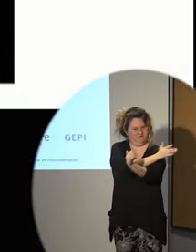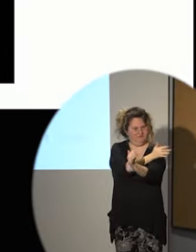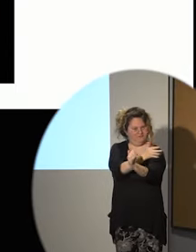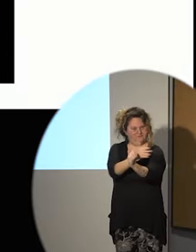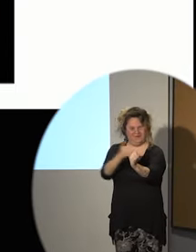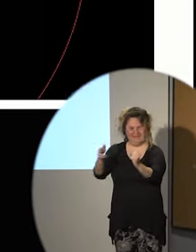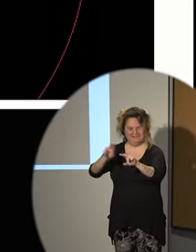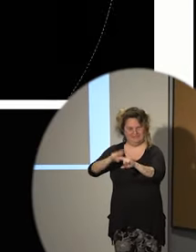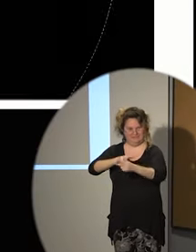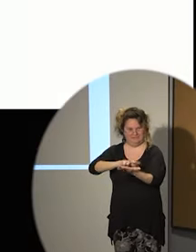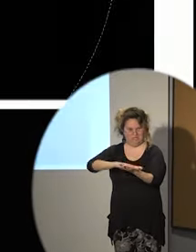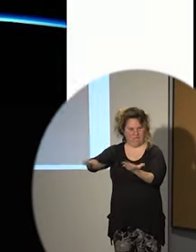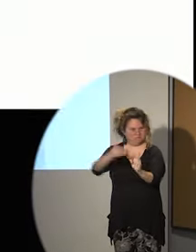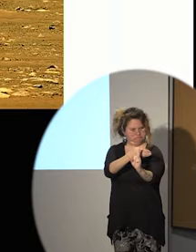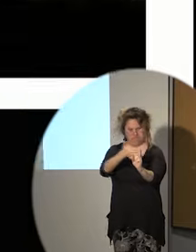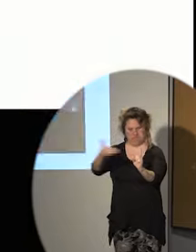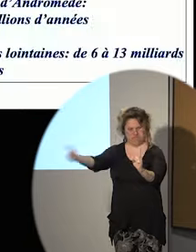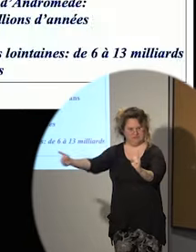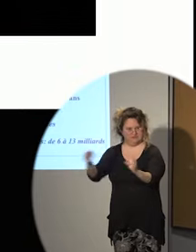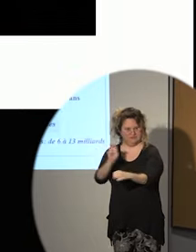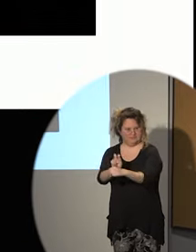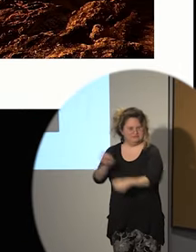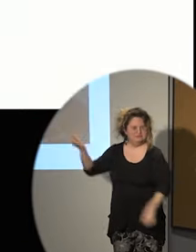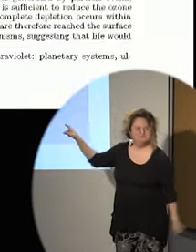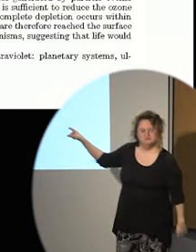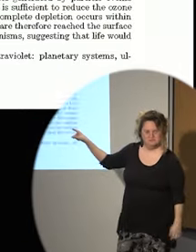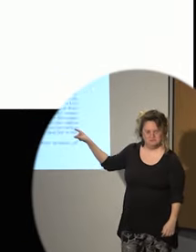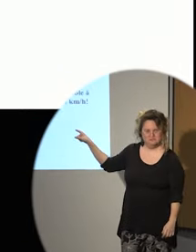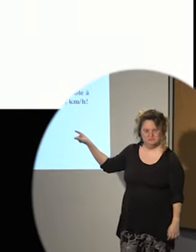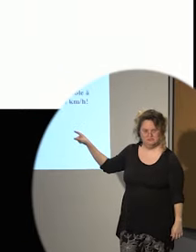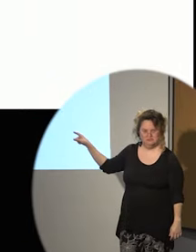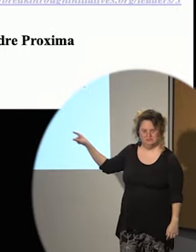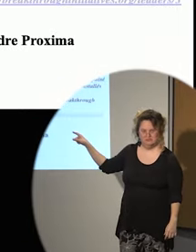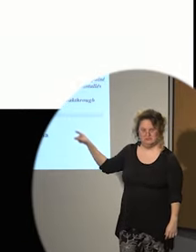dire. Désolé. Mais en fait, vous allez retrouver ça.